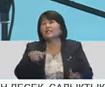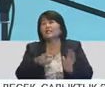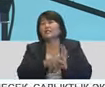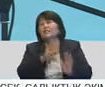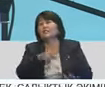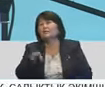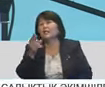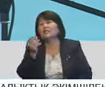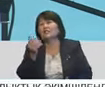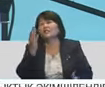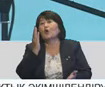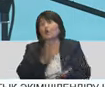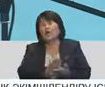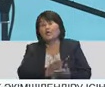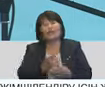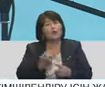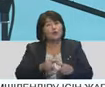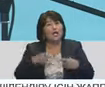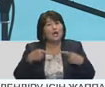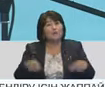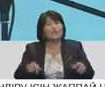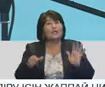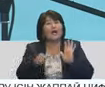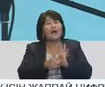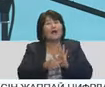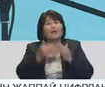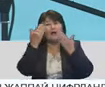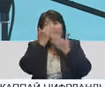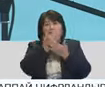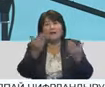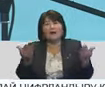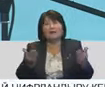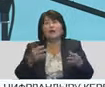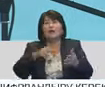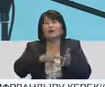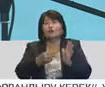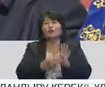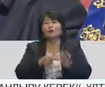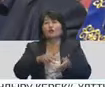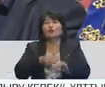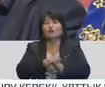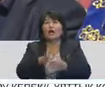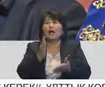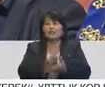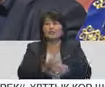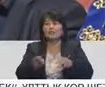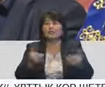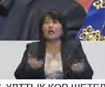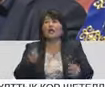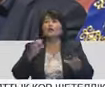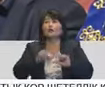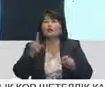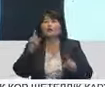миллиард теңгені құрайды. Бұдан бөлек 6 халықаралық жоба жүзеге асып отыр. Қазіргі таңда